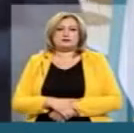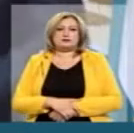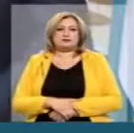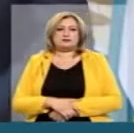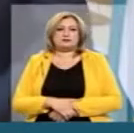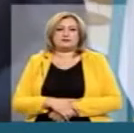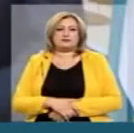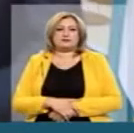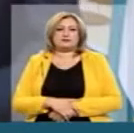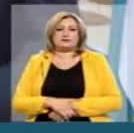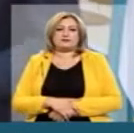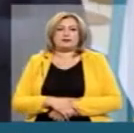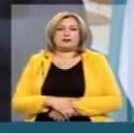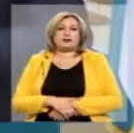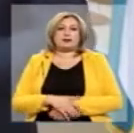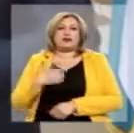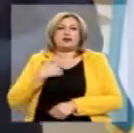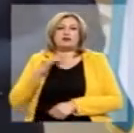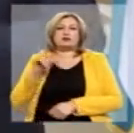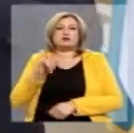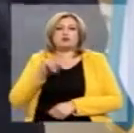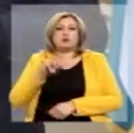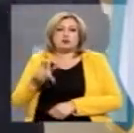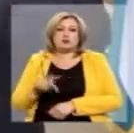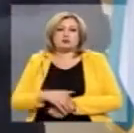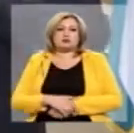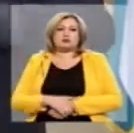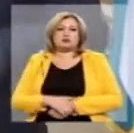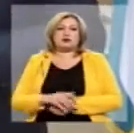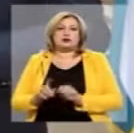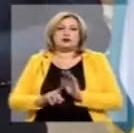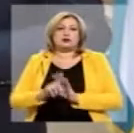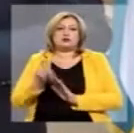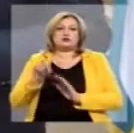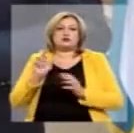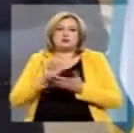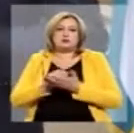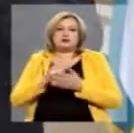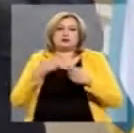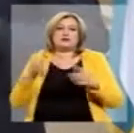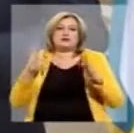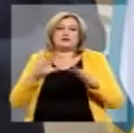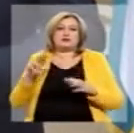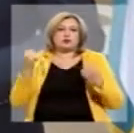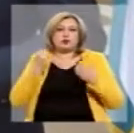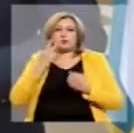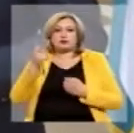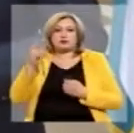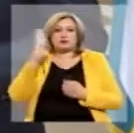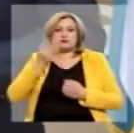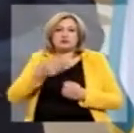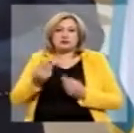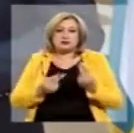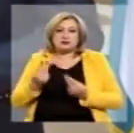Мен Ұзынкөл ауданында туып өстім. Қостанайға келіп, спорттың бірнеше түрімен айналса бастадым. Бірақ кейін үстел теннисіне деген ынтам арта бастағанын